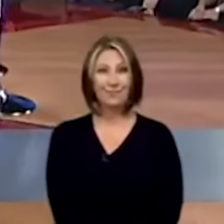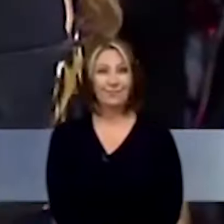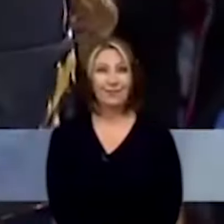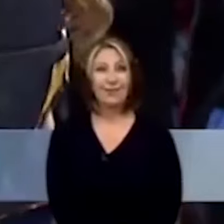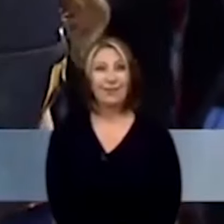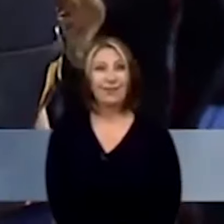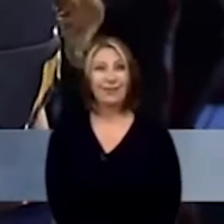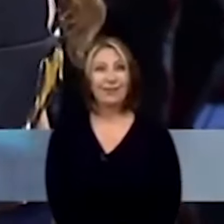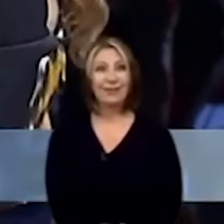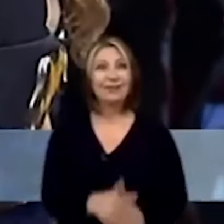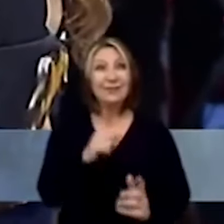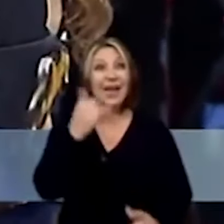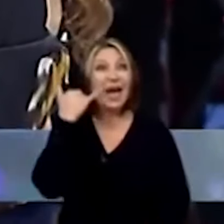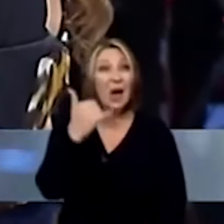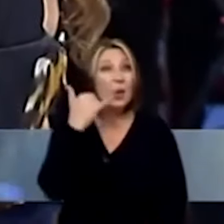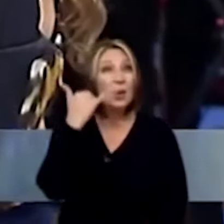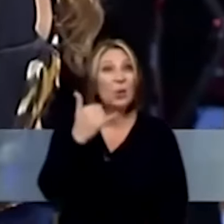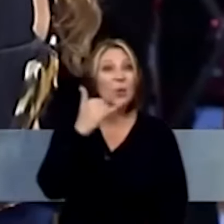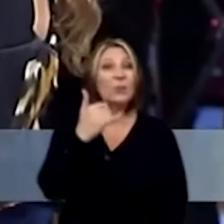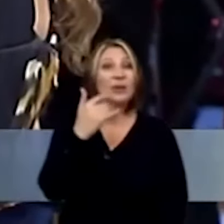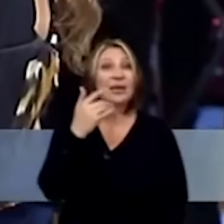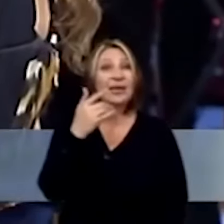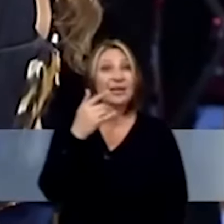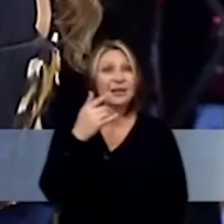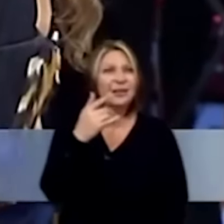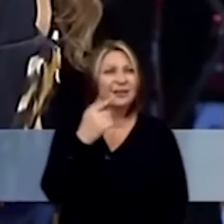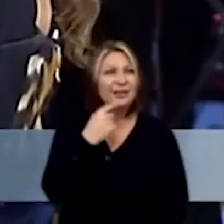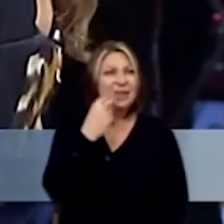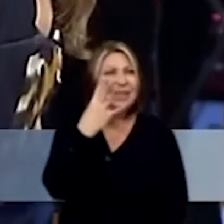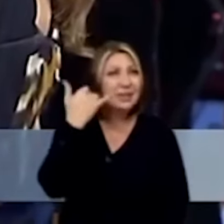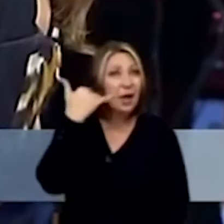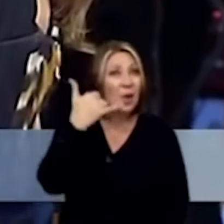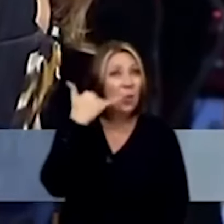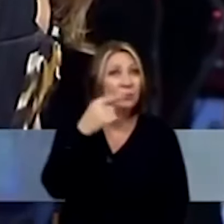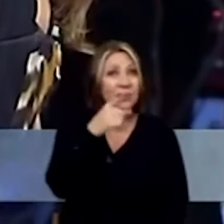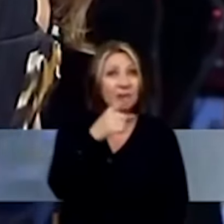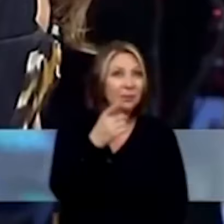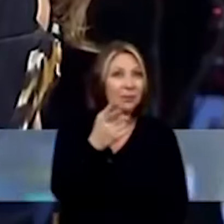Reyhan, ya geçen sene... Ben seni arıyorum Orkan abi ya, kaç aydan beri, kaç senedir seni arıyorum ya.